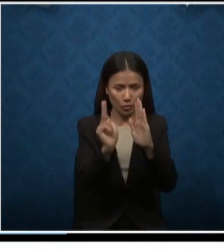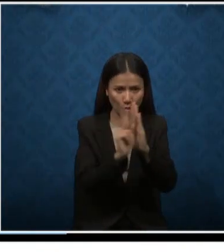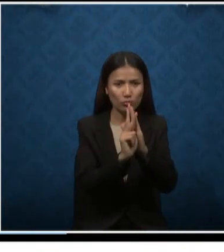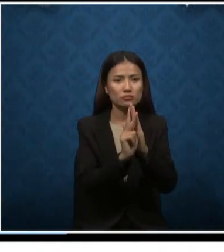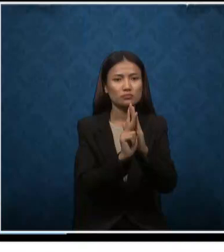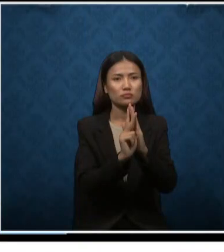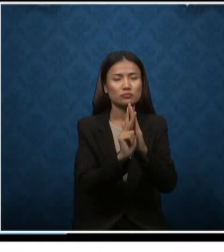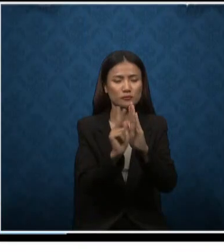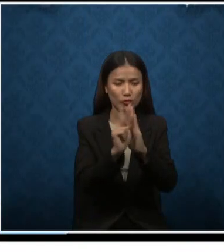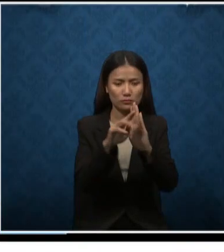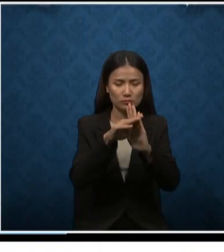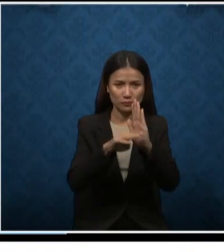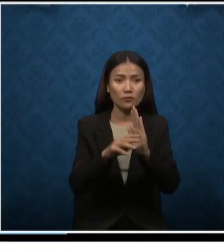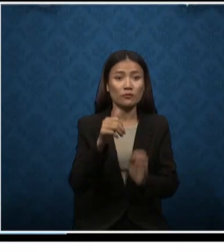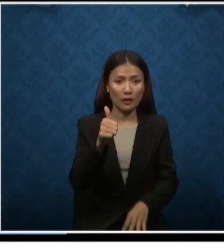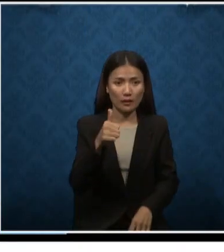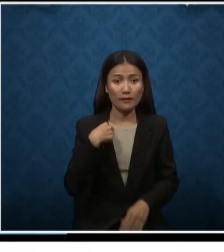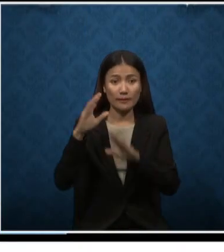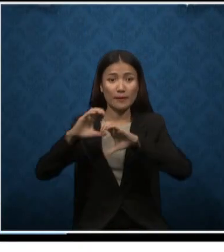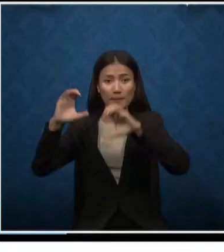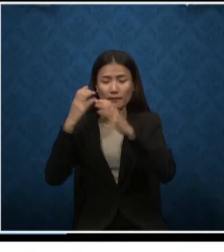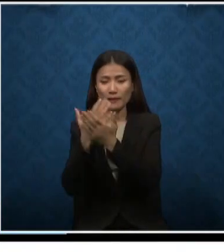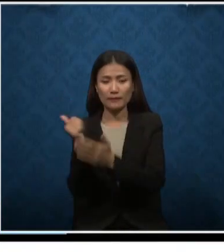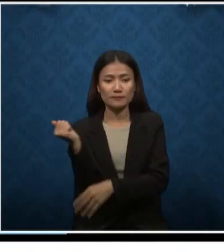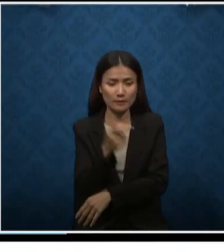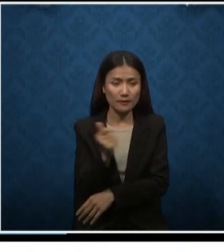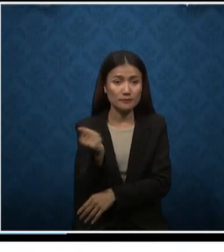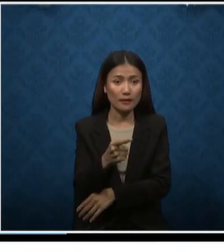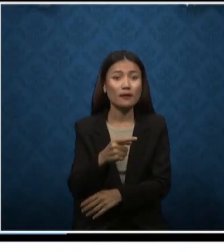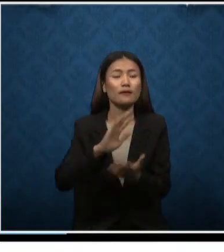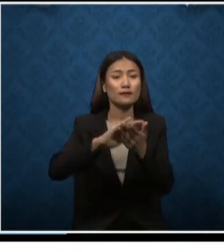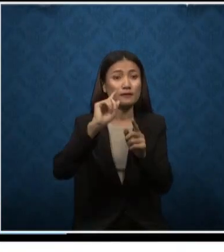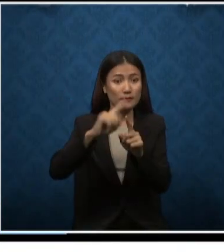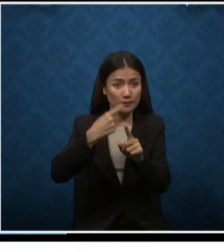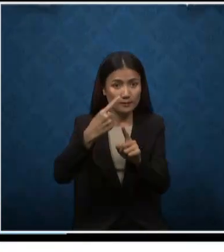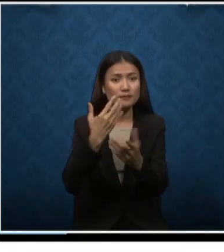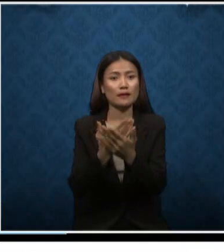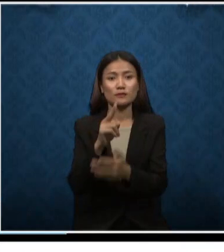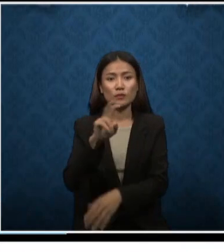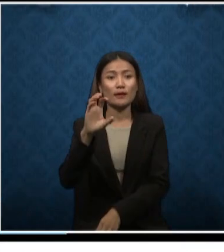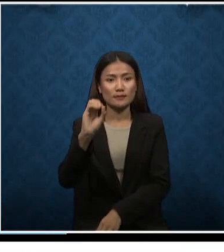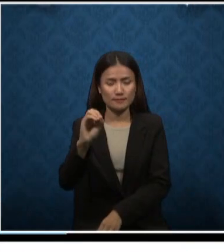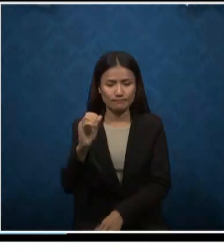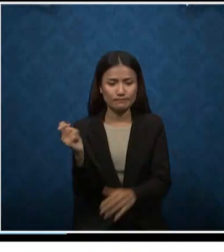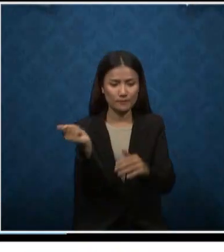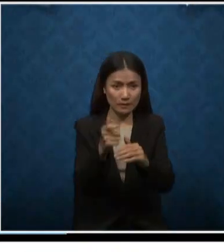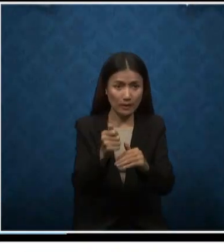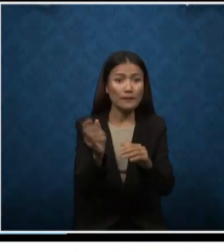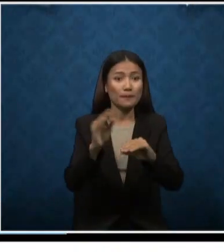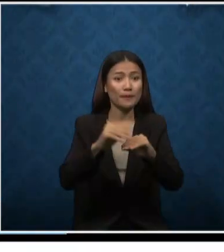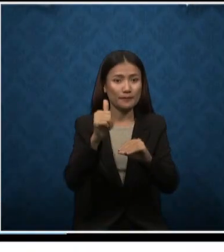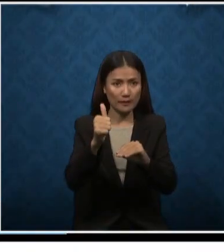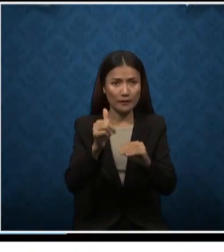งินสมทบเดือนละ250บาทซึ่งไม่เกินกึ่งหนึ่งของเงินสมทบที่ฝ่ายผู้ประกันต